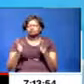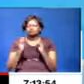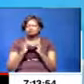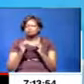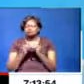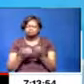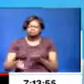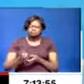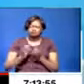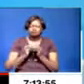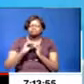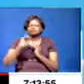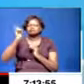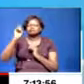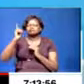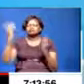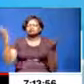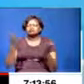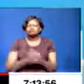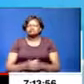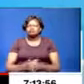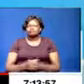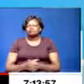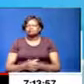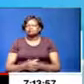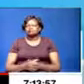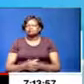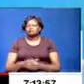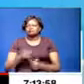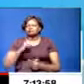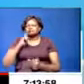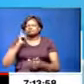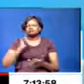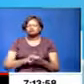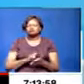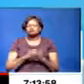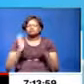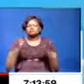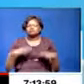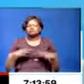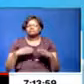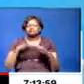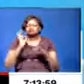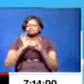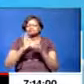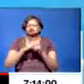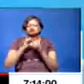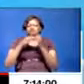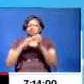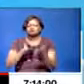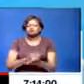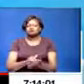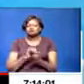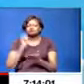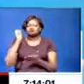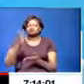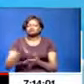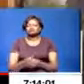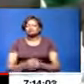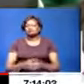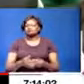kaunti ya Nairobi katika eneo la Ngong, Ruto aliwahimiza wapiga kura kuwachagua viongozi watakaopatia kipaumbele maslahi